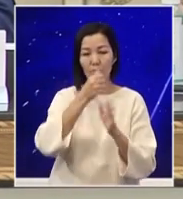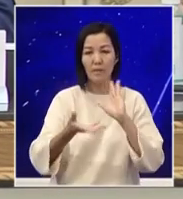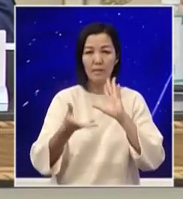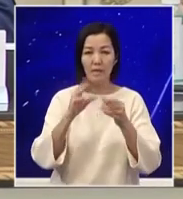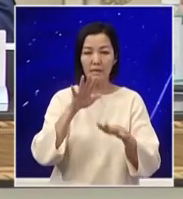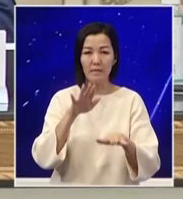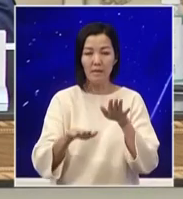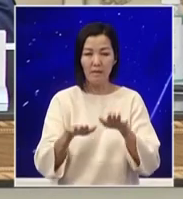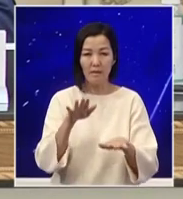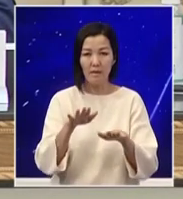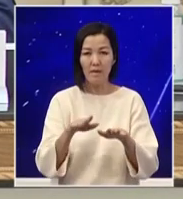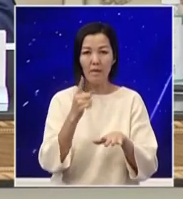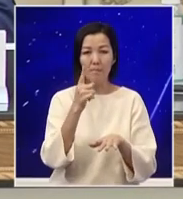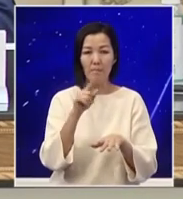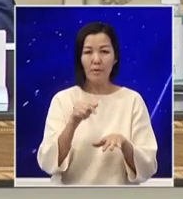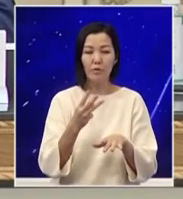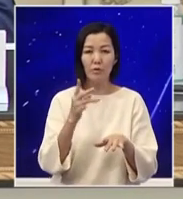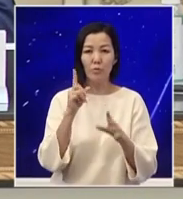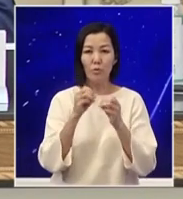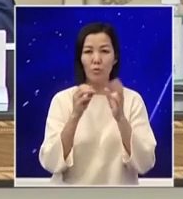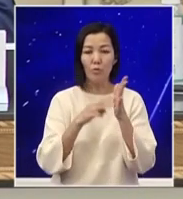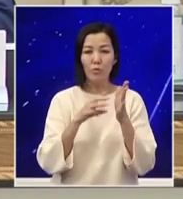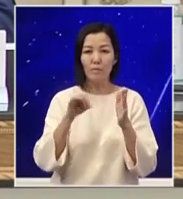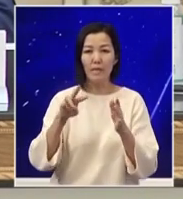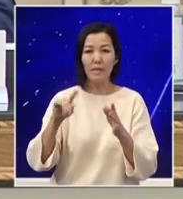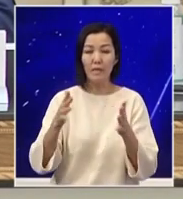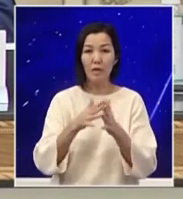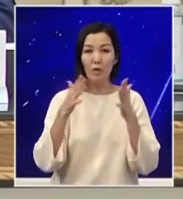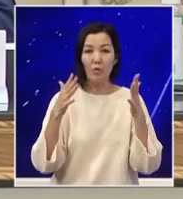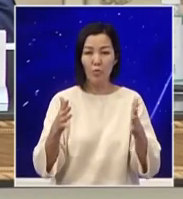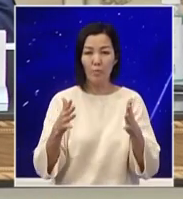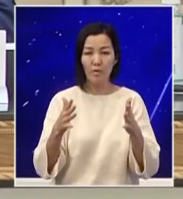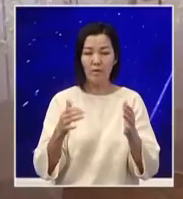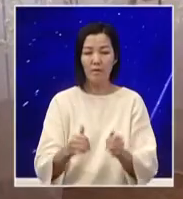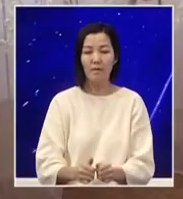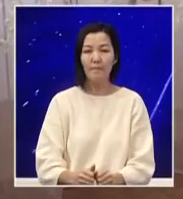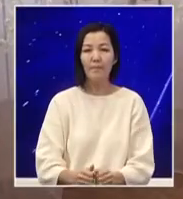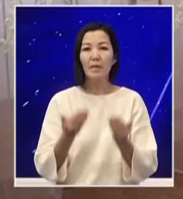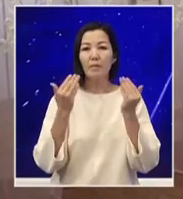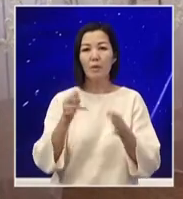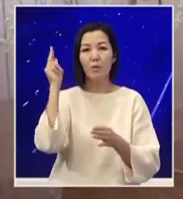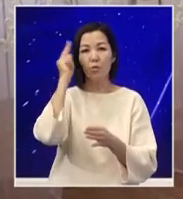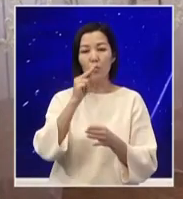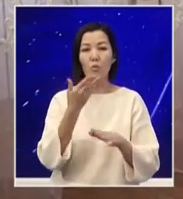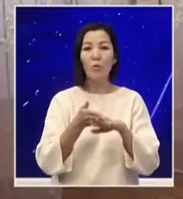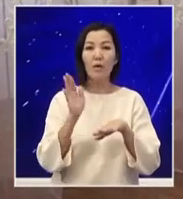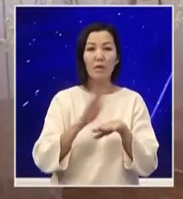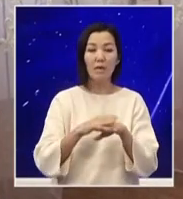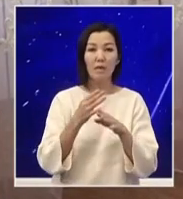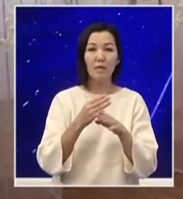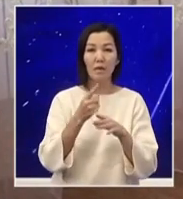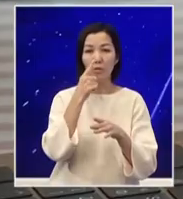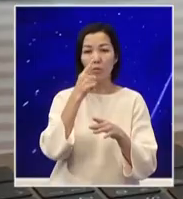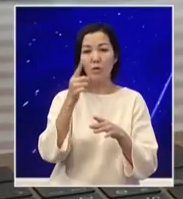салыстырғанда 119 миллиард теңгеге өсті. Биылғы оқу оңайға соқпай тұр. Онлайн